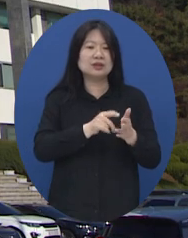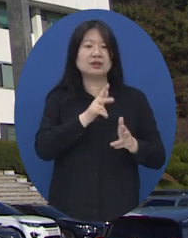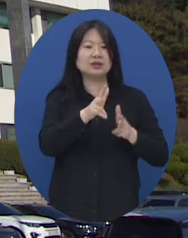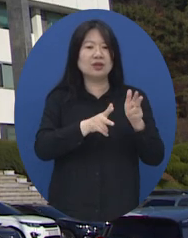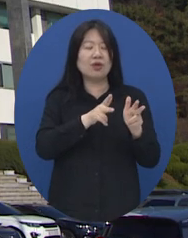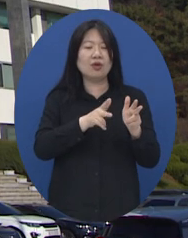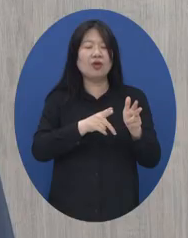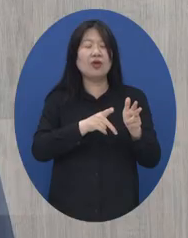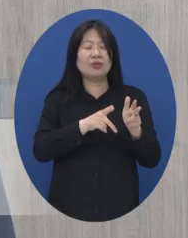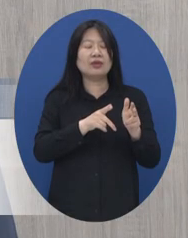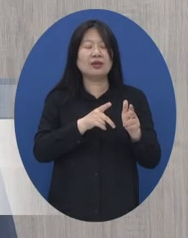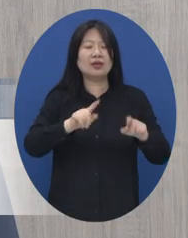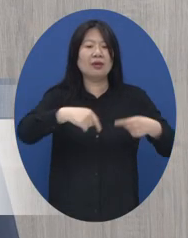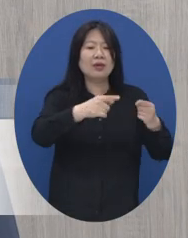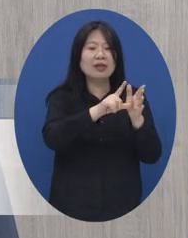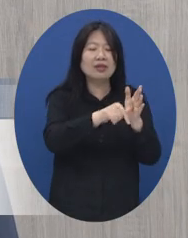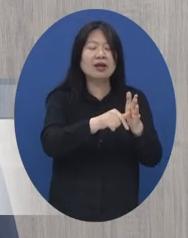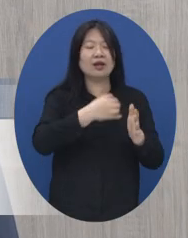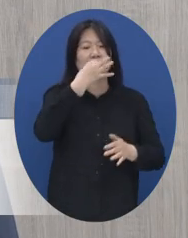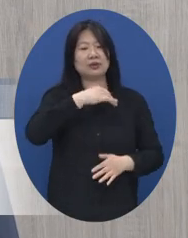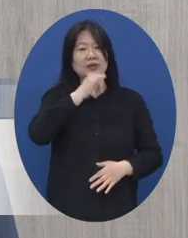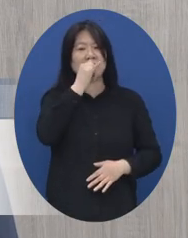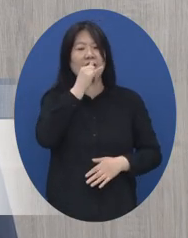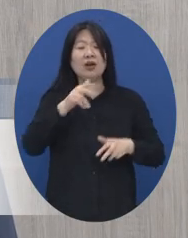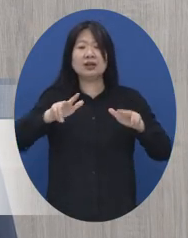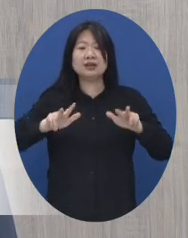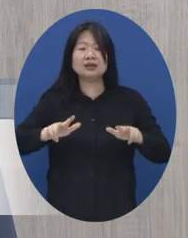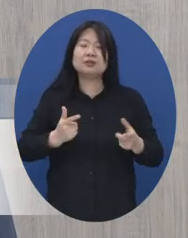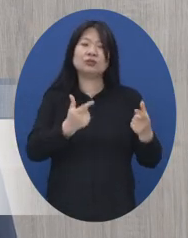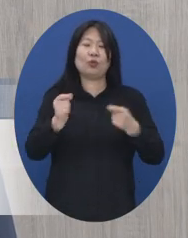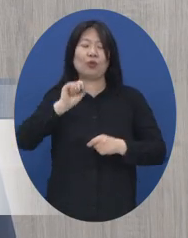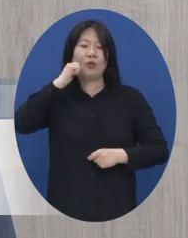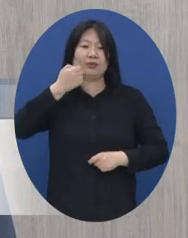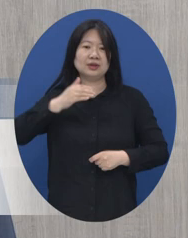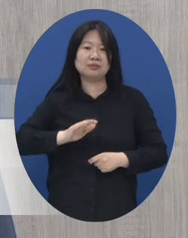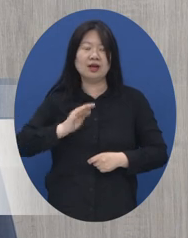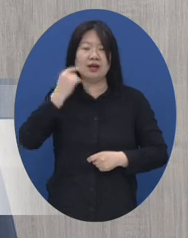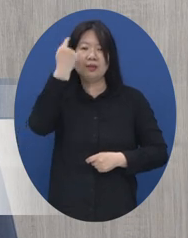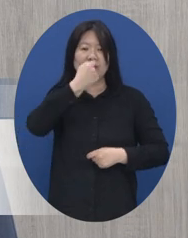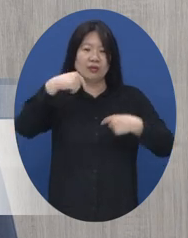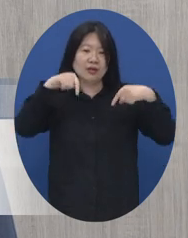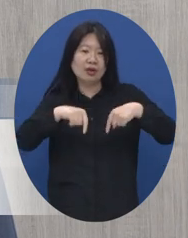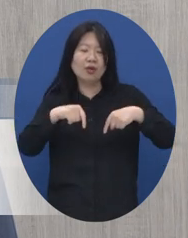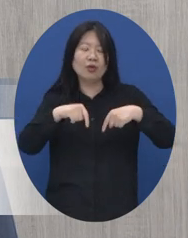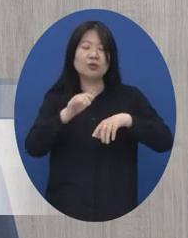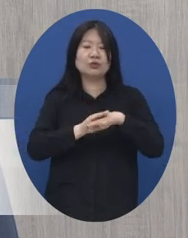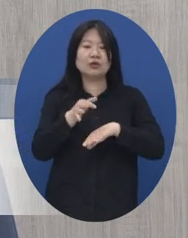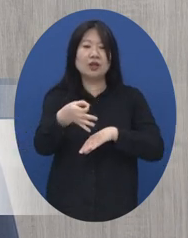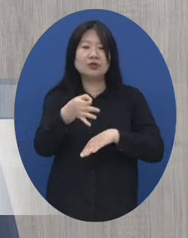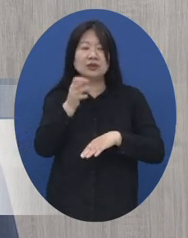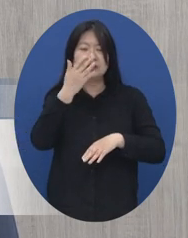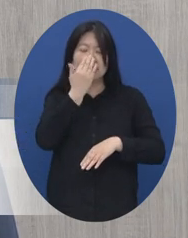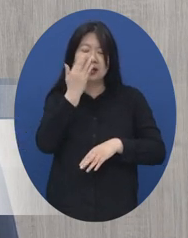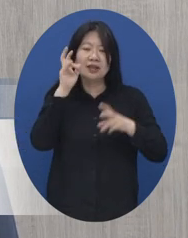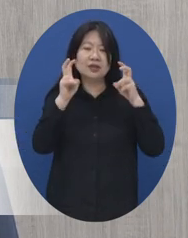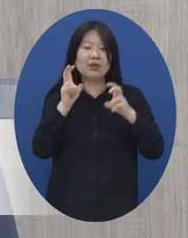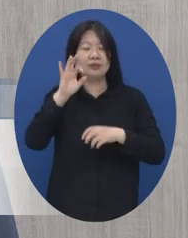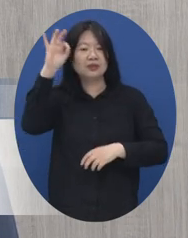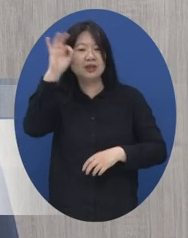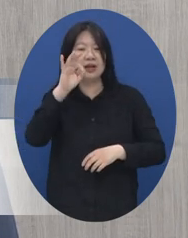유리합니다 코랄 구로 모두가 어려운 시기에 면 접 수 방 을 주는 착한 기업을 찾아 경기도가 마련한